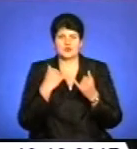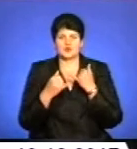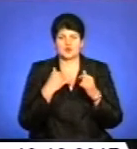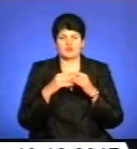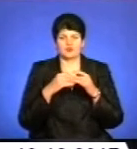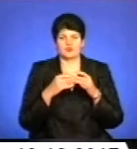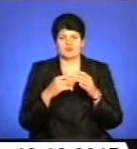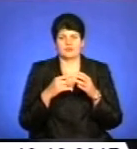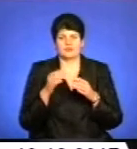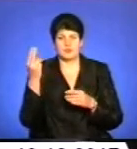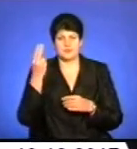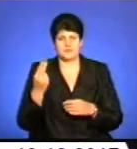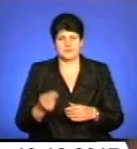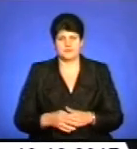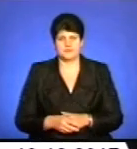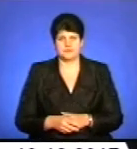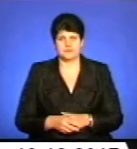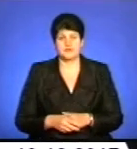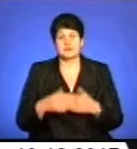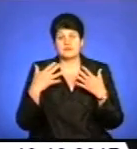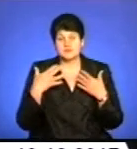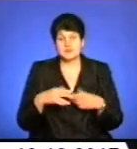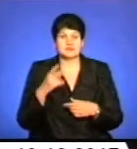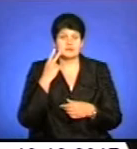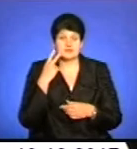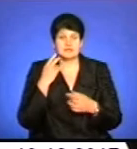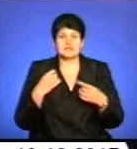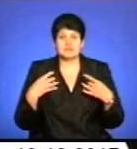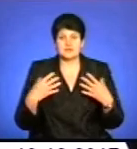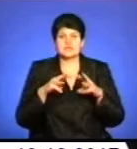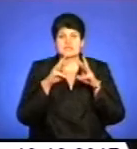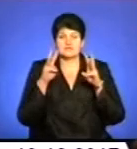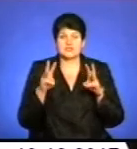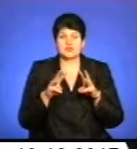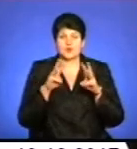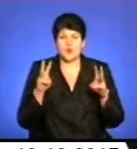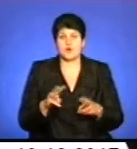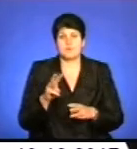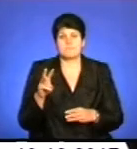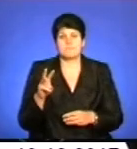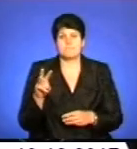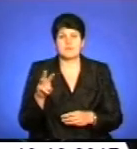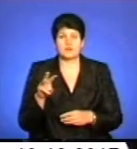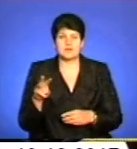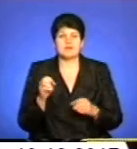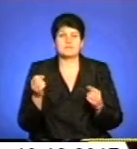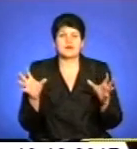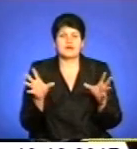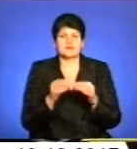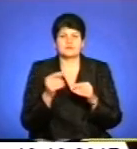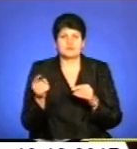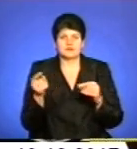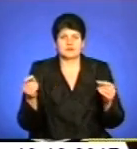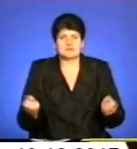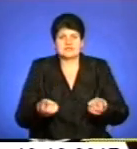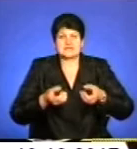ілюмінацією. І вже семирічно стало, що саме на свято Святого Миколая ми разом з тернополянами запалюємо вогні